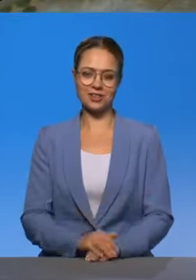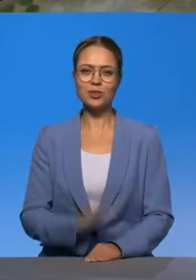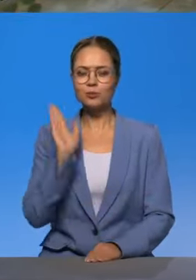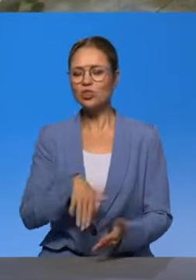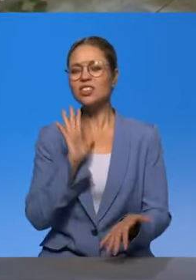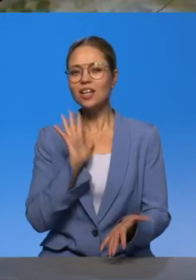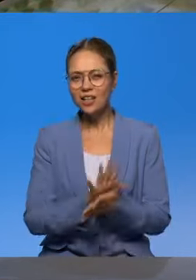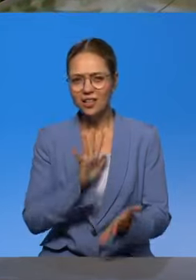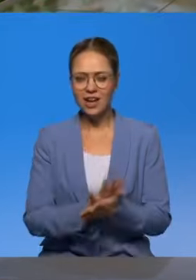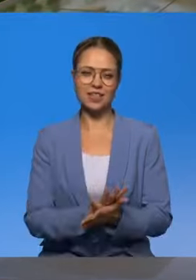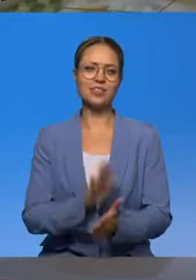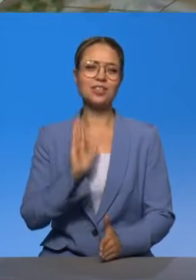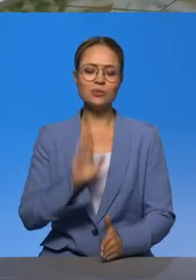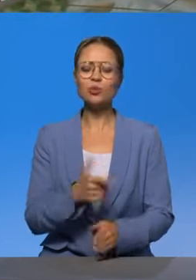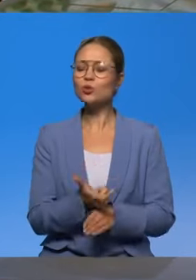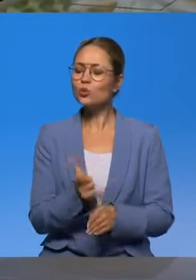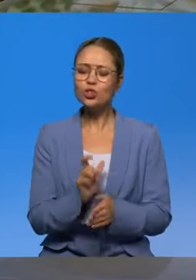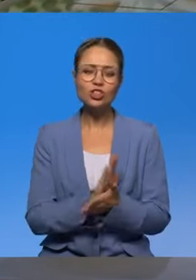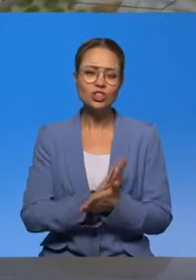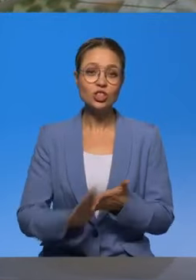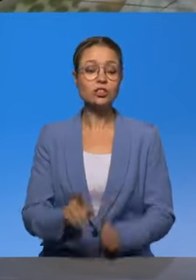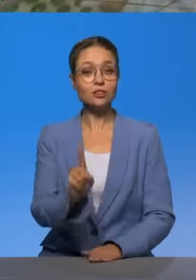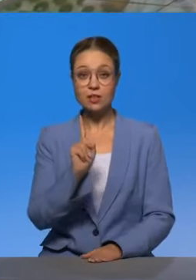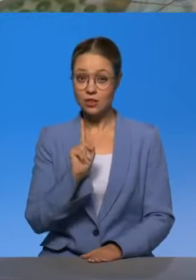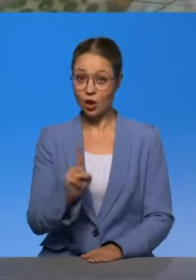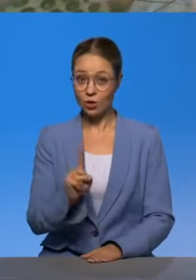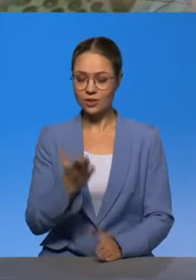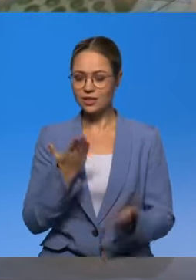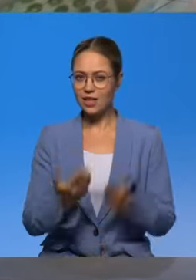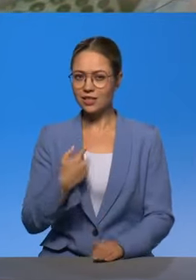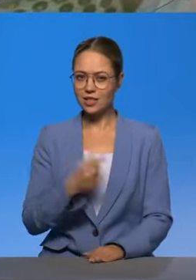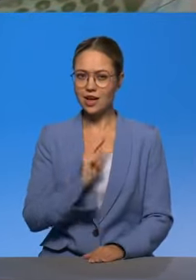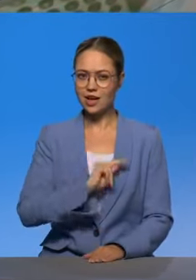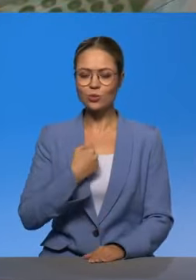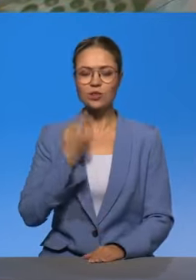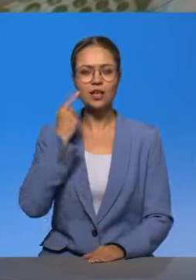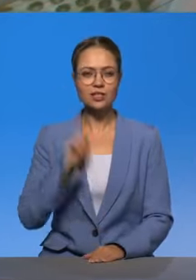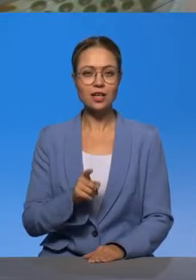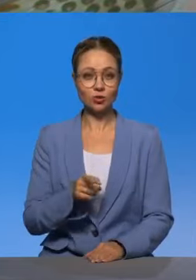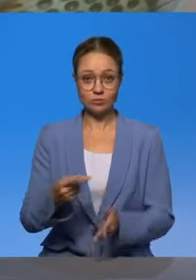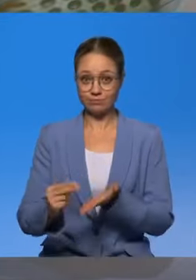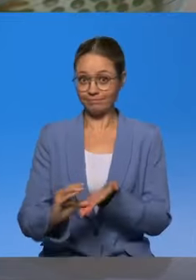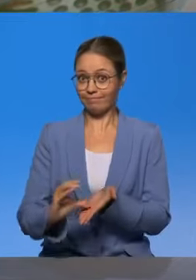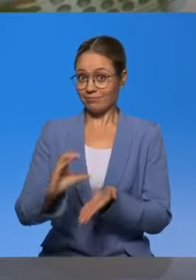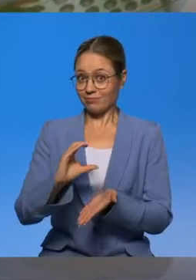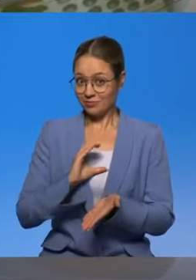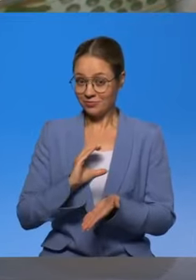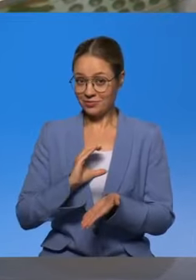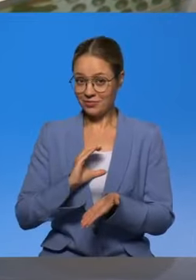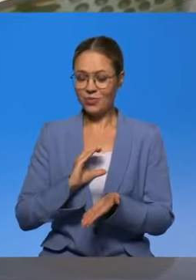там суперчистая, но если я работаю и знаю, что я на эти деньги, ну, на